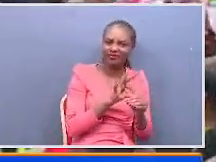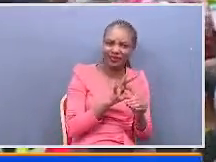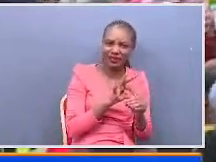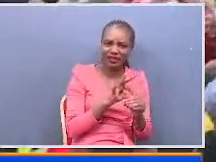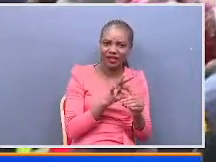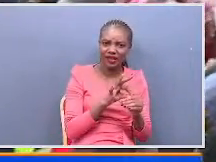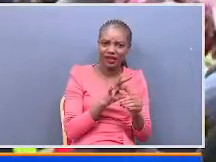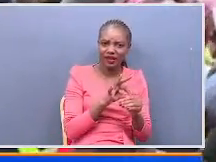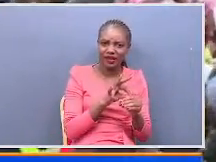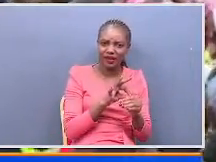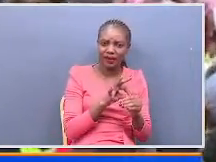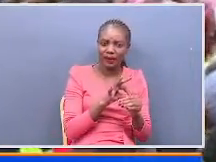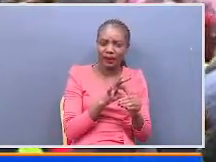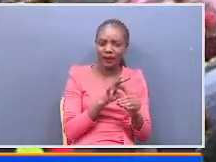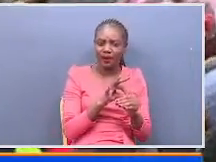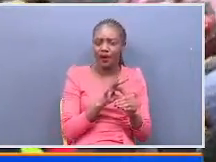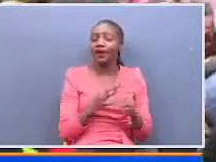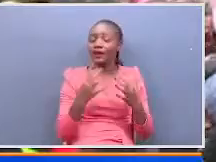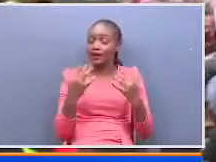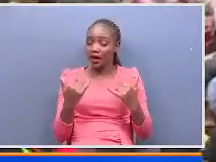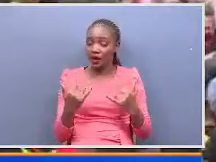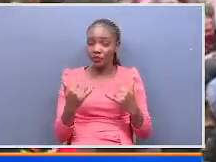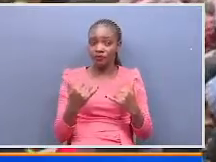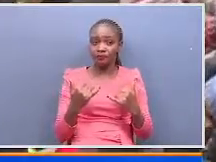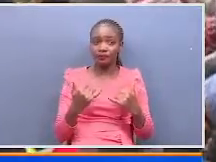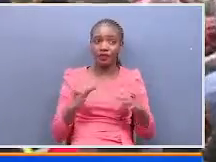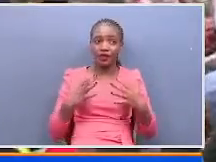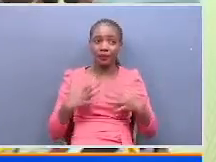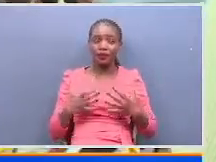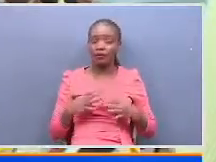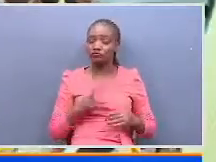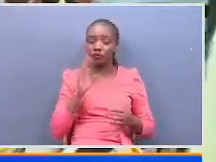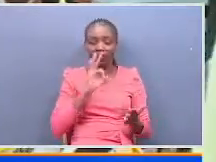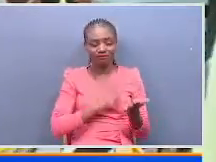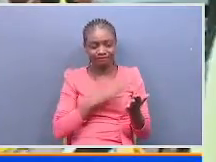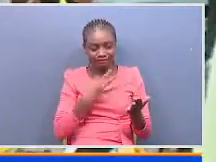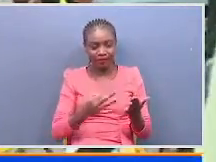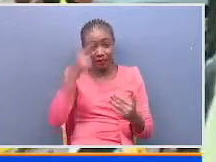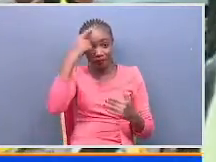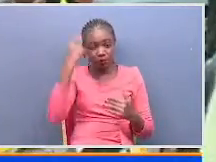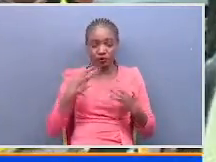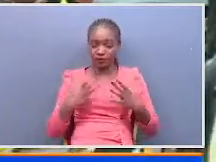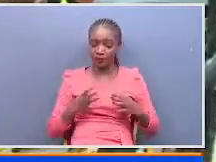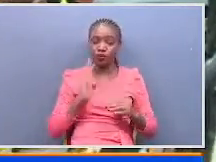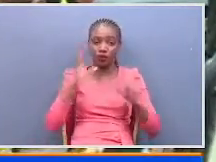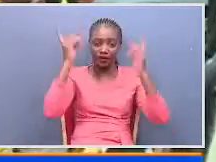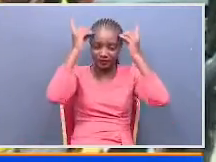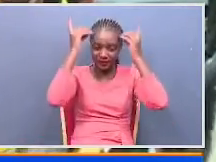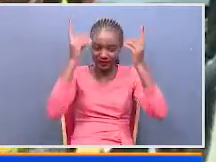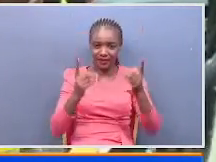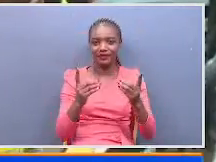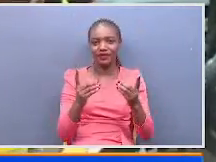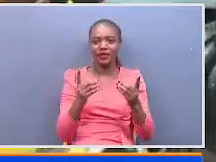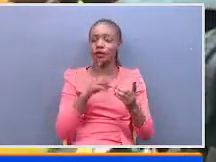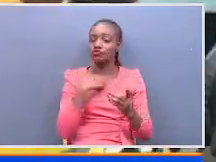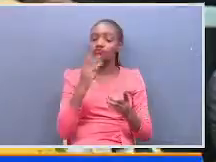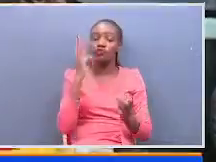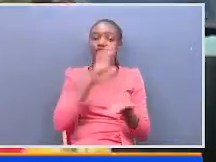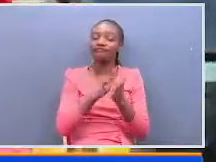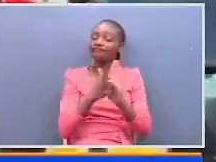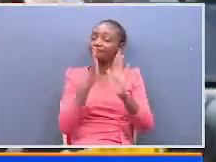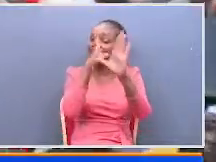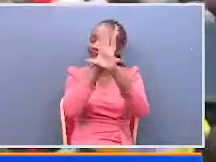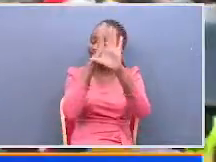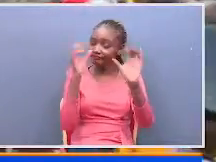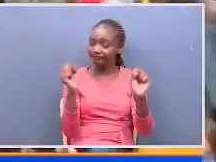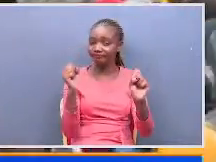kuwa Rais William Ruto, sasa wameambulia batupu. We are warning you that you cannot